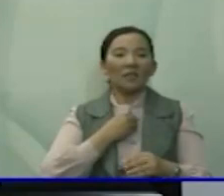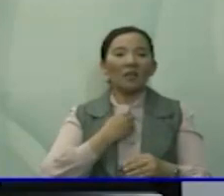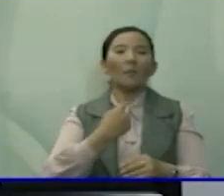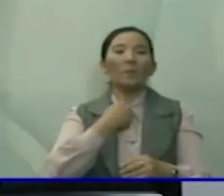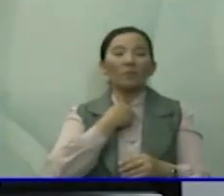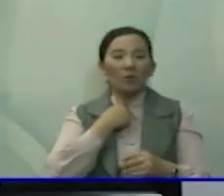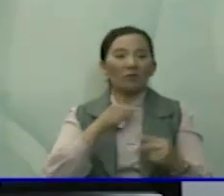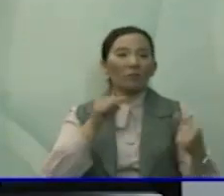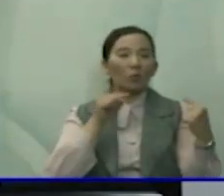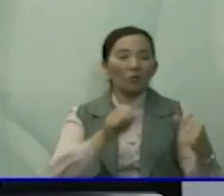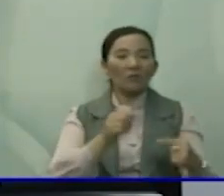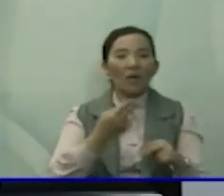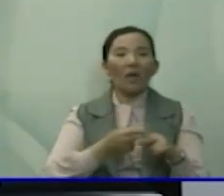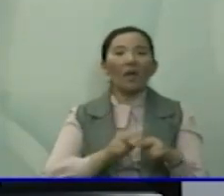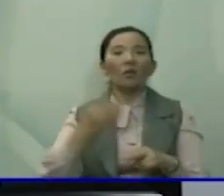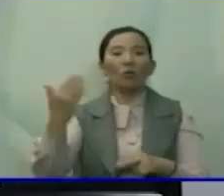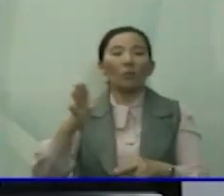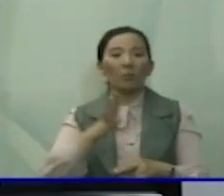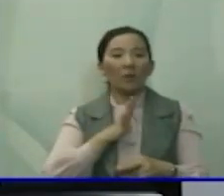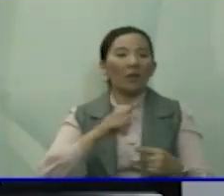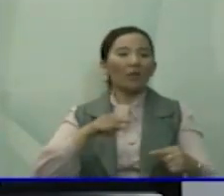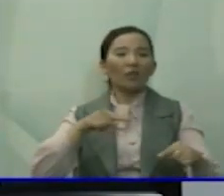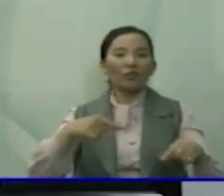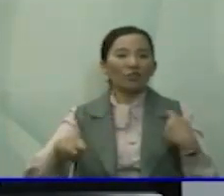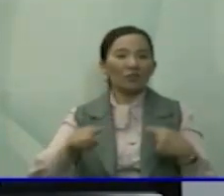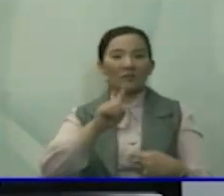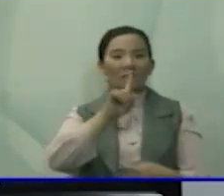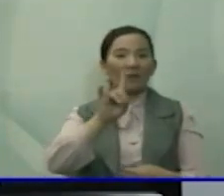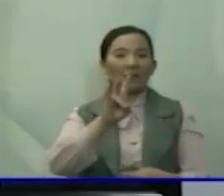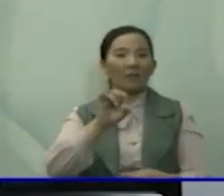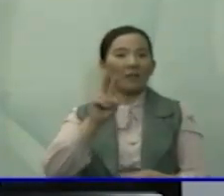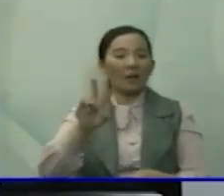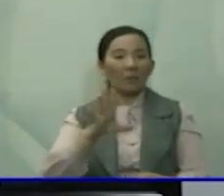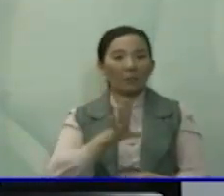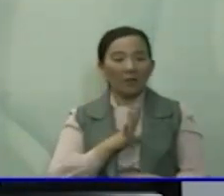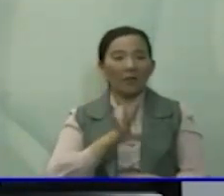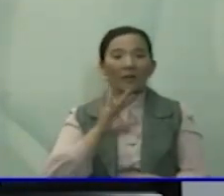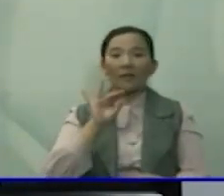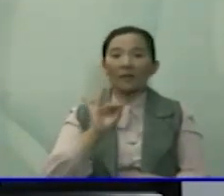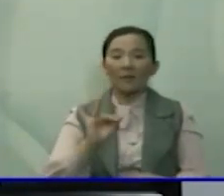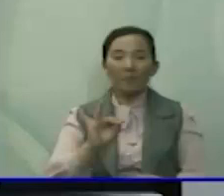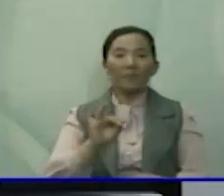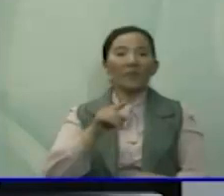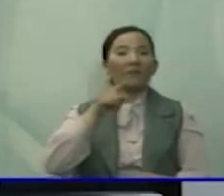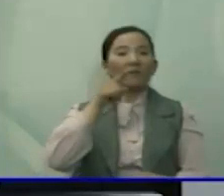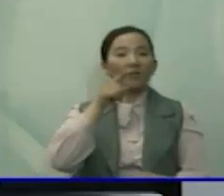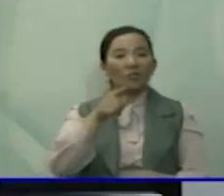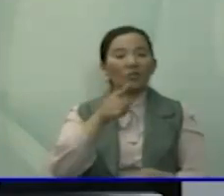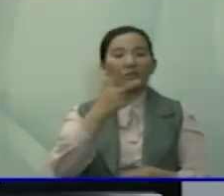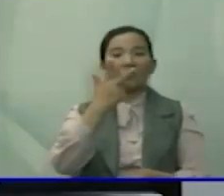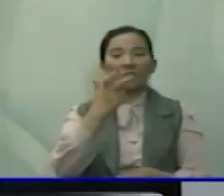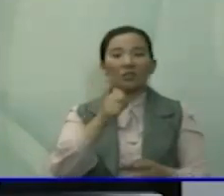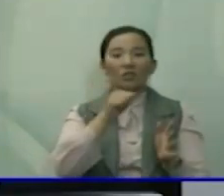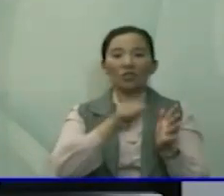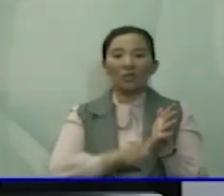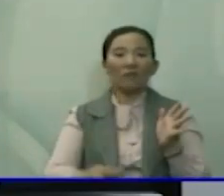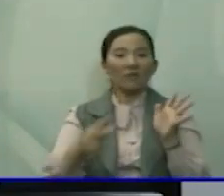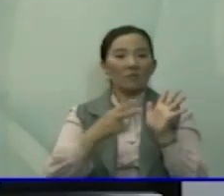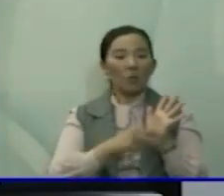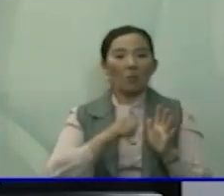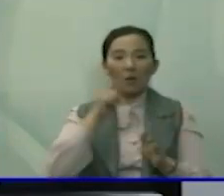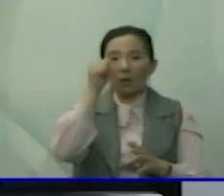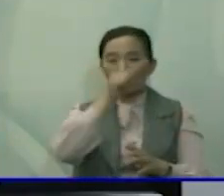повязке это был их отличительный знак и в 1368 году